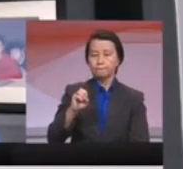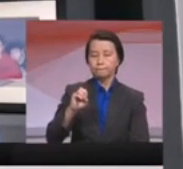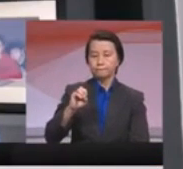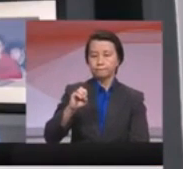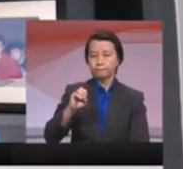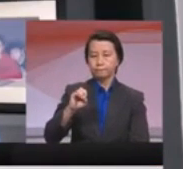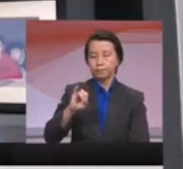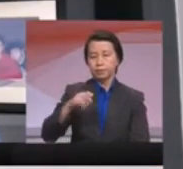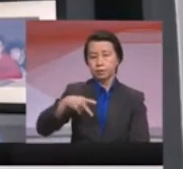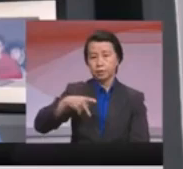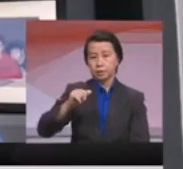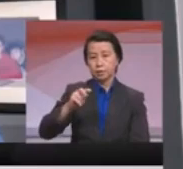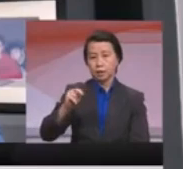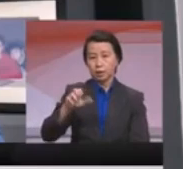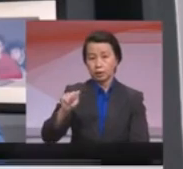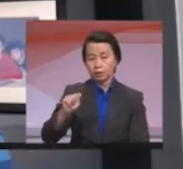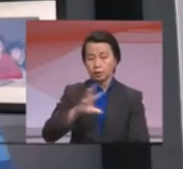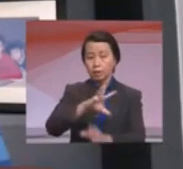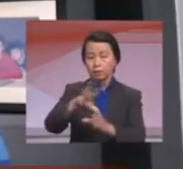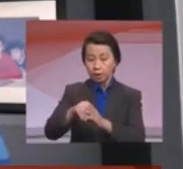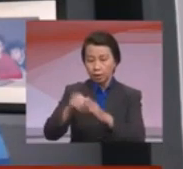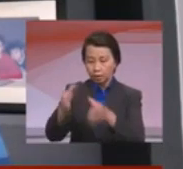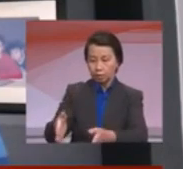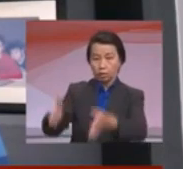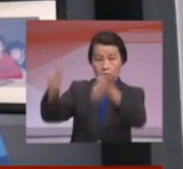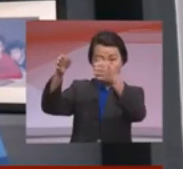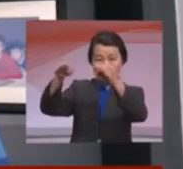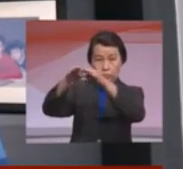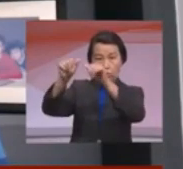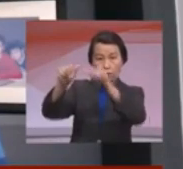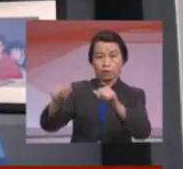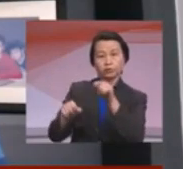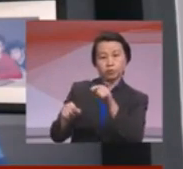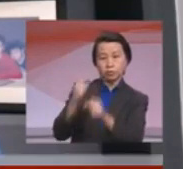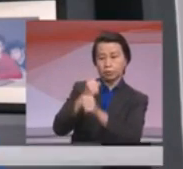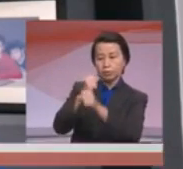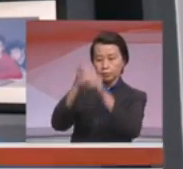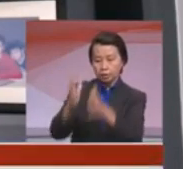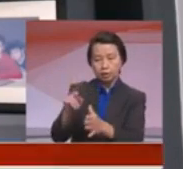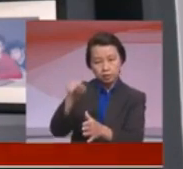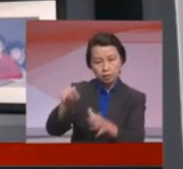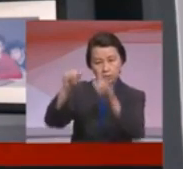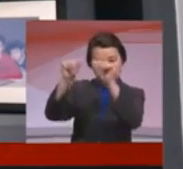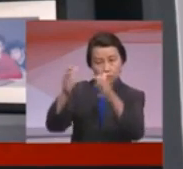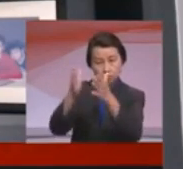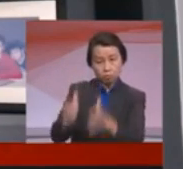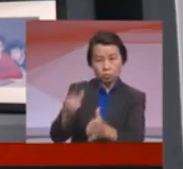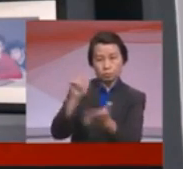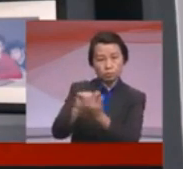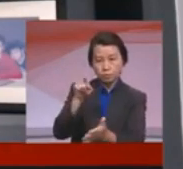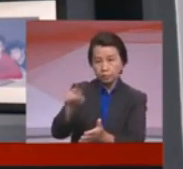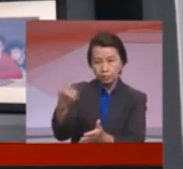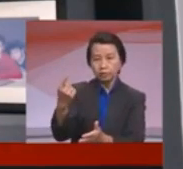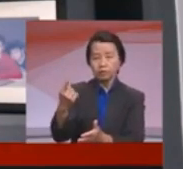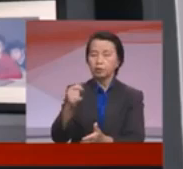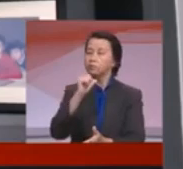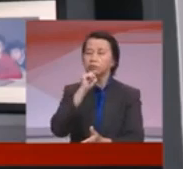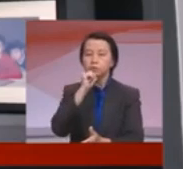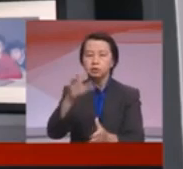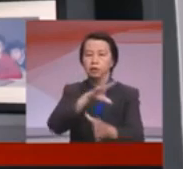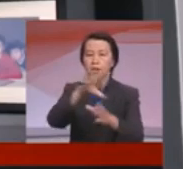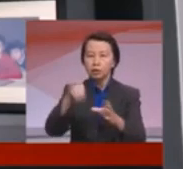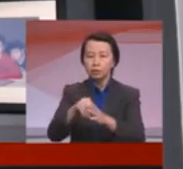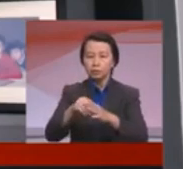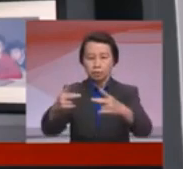melibatkan blok-blok asrama pekerja Tropicana. Ianya tidak